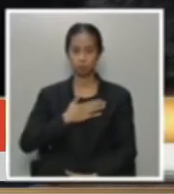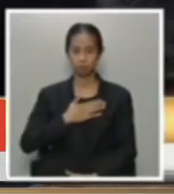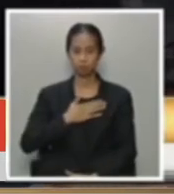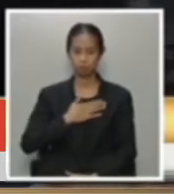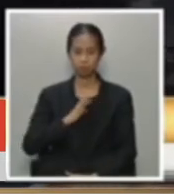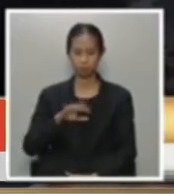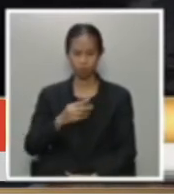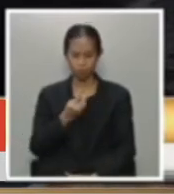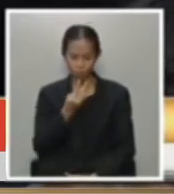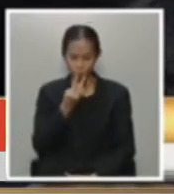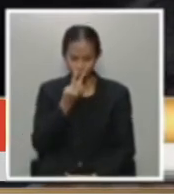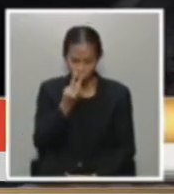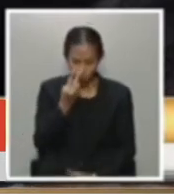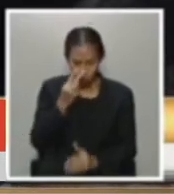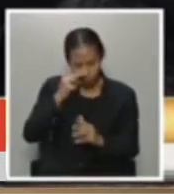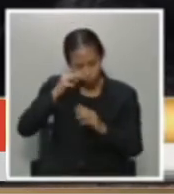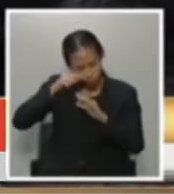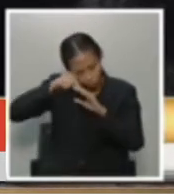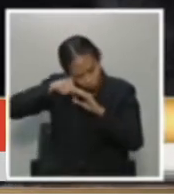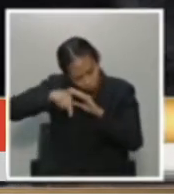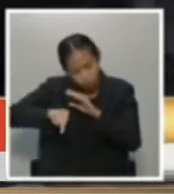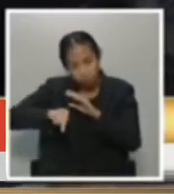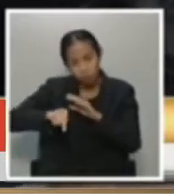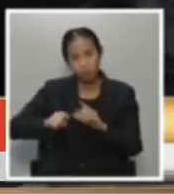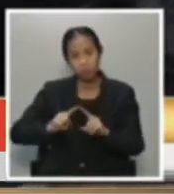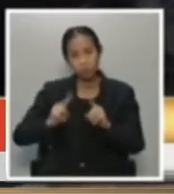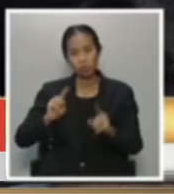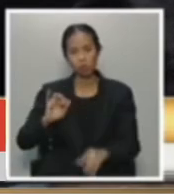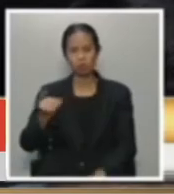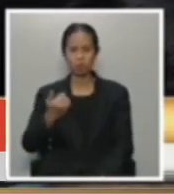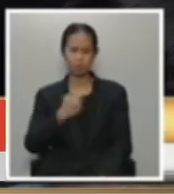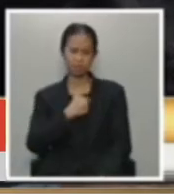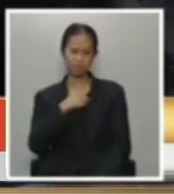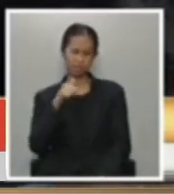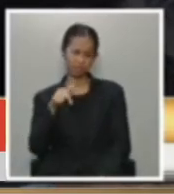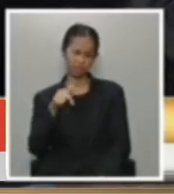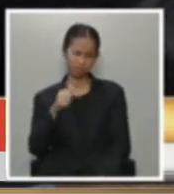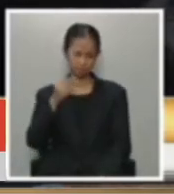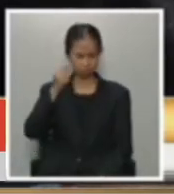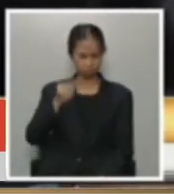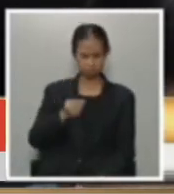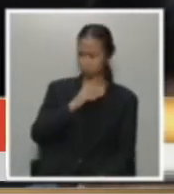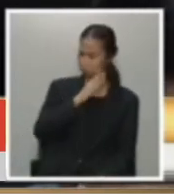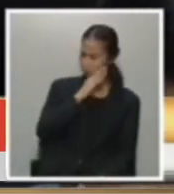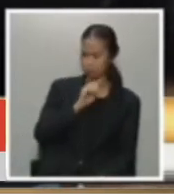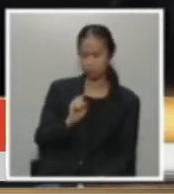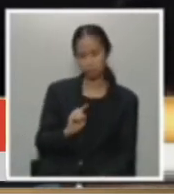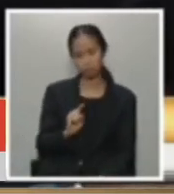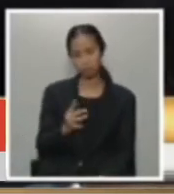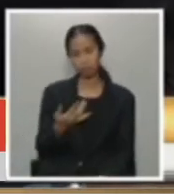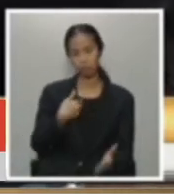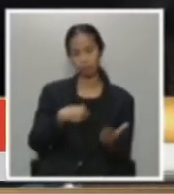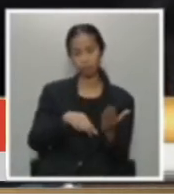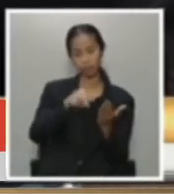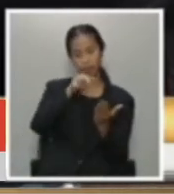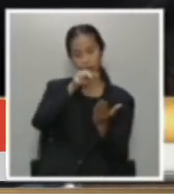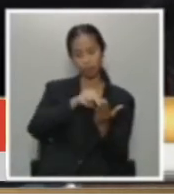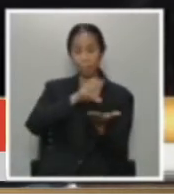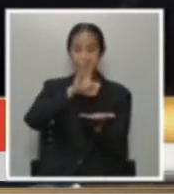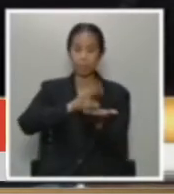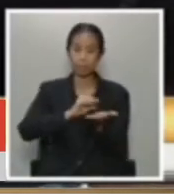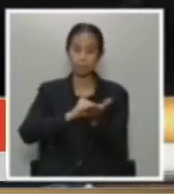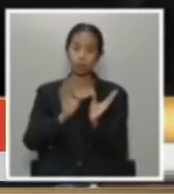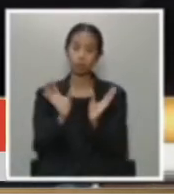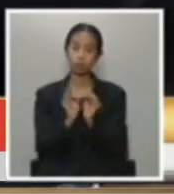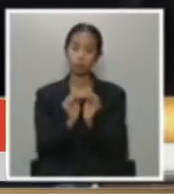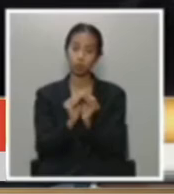ให้ชัดเข้าไปอีกเนี่ยผมยังไม่แน่ใจที่ผมพูดเมื่อกี้เนี่ยมันจะจริงไหมผมเพิ่งไปอ่านบันทึกประชุมของการร่างกฎหมาย